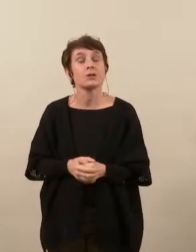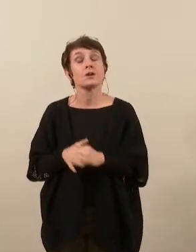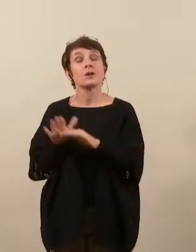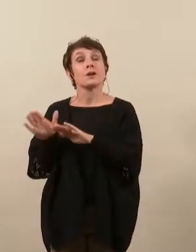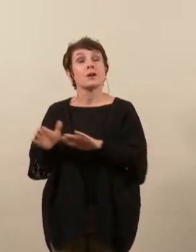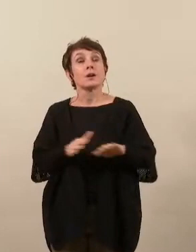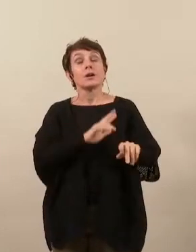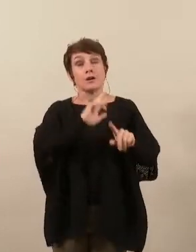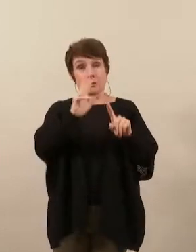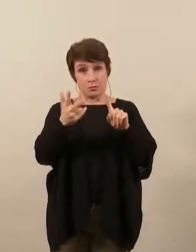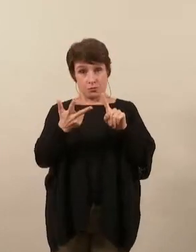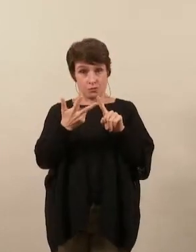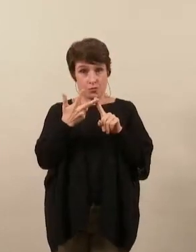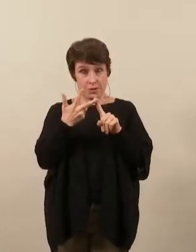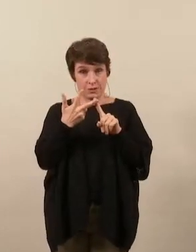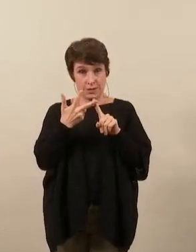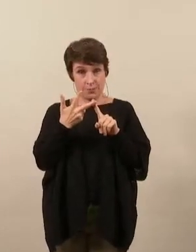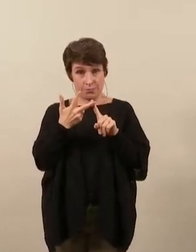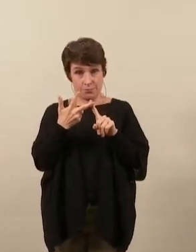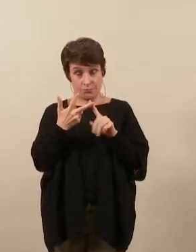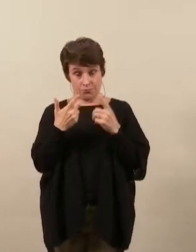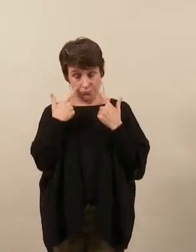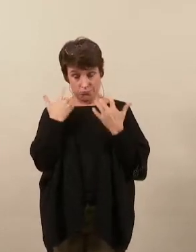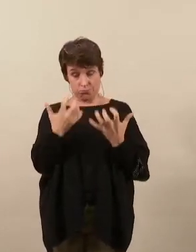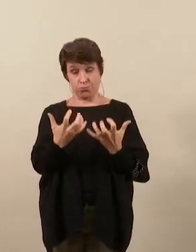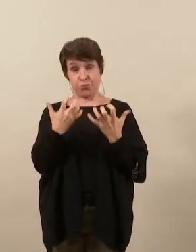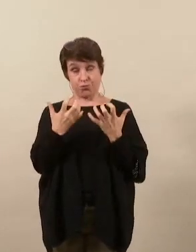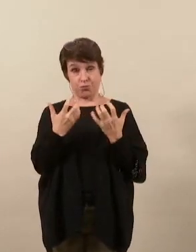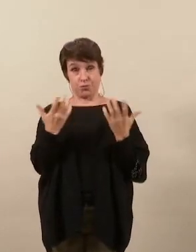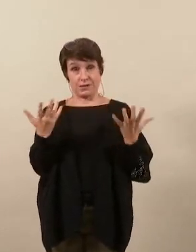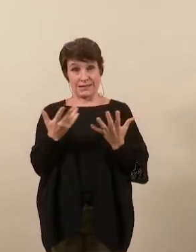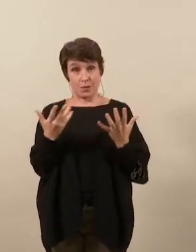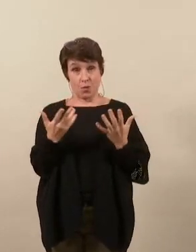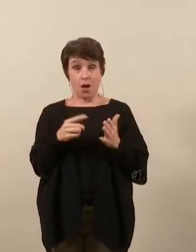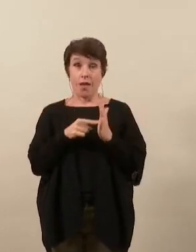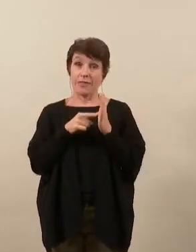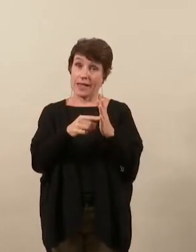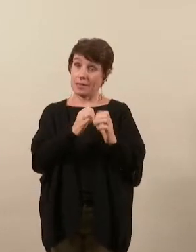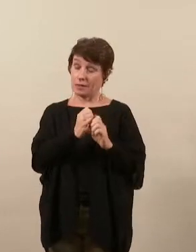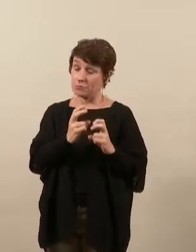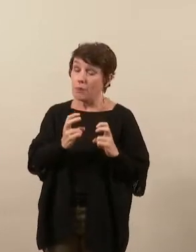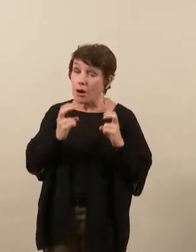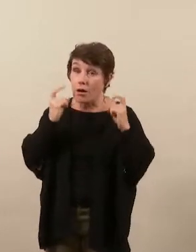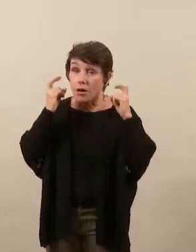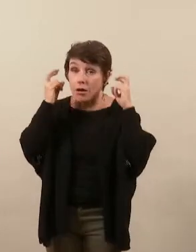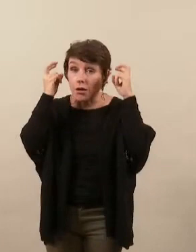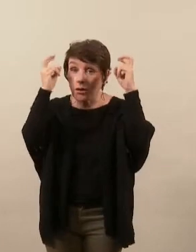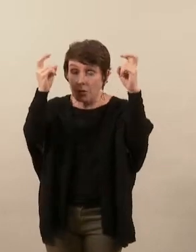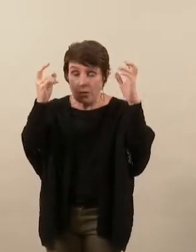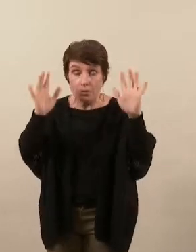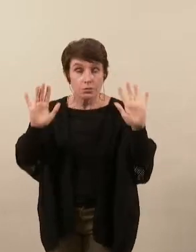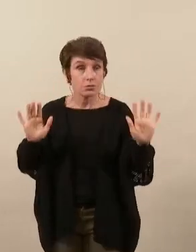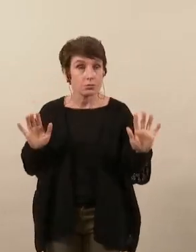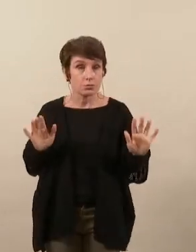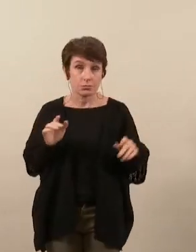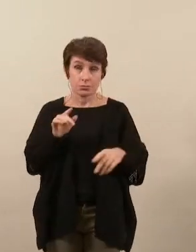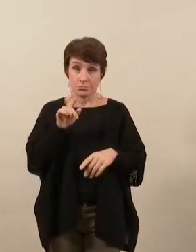budget, c'est l'augmentation phénoménale de la dette. Tout le monde en a parlé, c'est-à-dire qu'en fait, vous allez